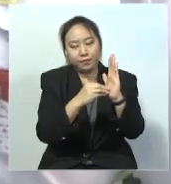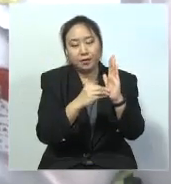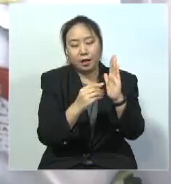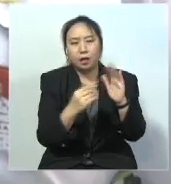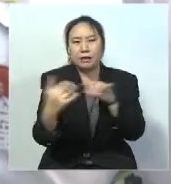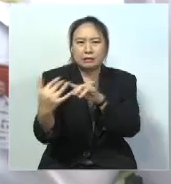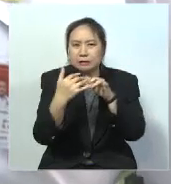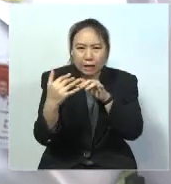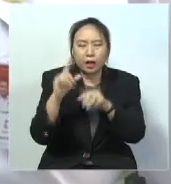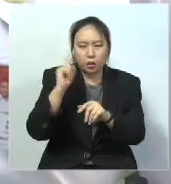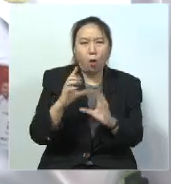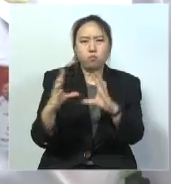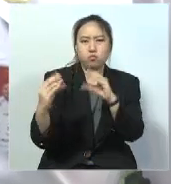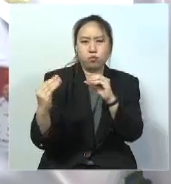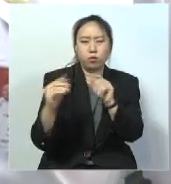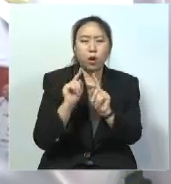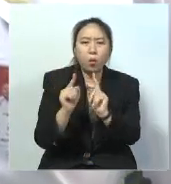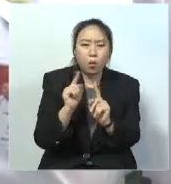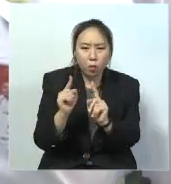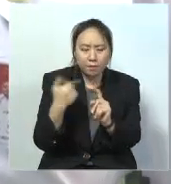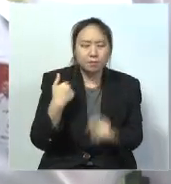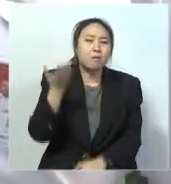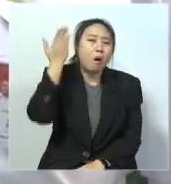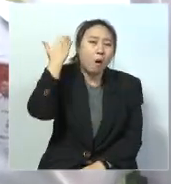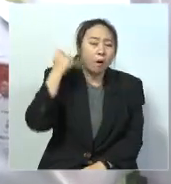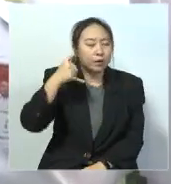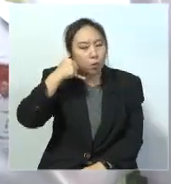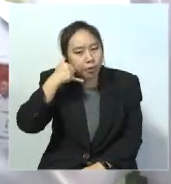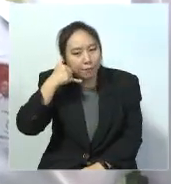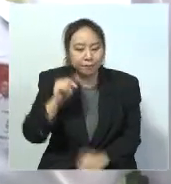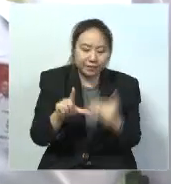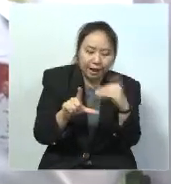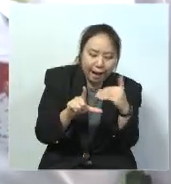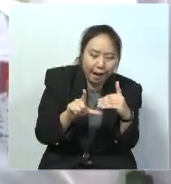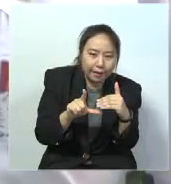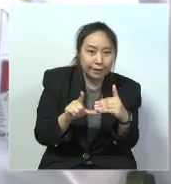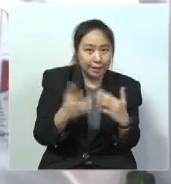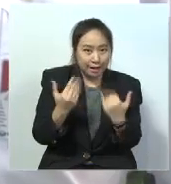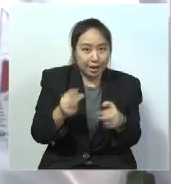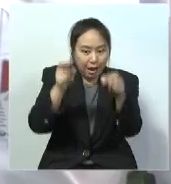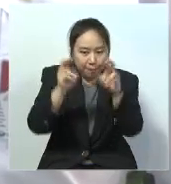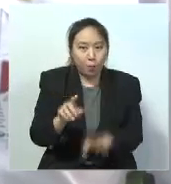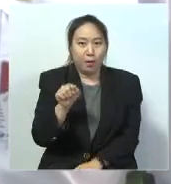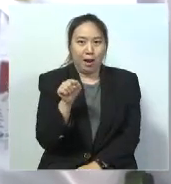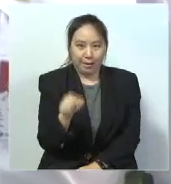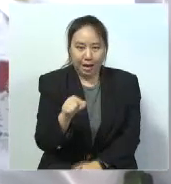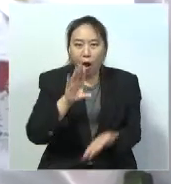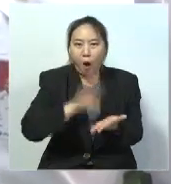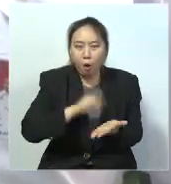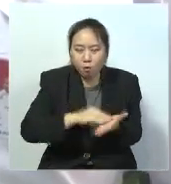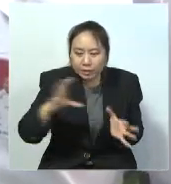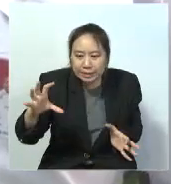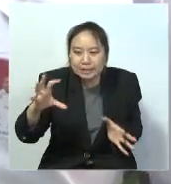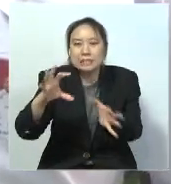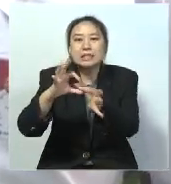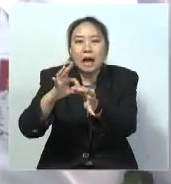การพูดคุยประสานงานกันโดยใช้ไลน์หรือโทรศัพท์นะครับแต่ด้วยระบบนี้มันจะเป็นการเชื่อมโยงข้อมูลโดยที่ไม่ต้องมีการ